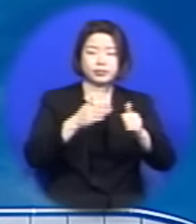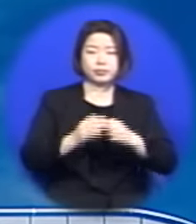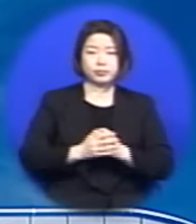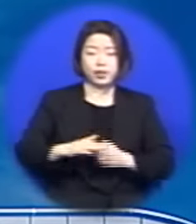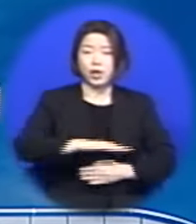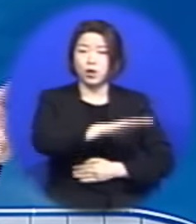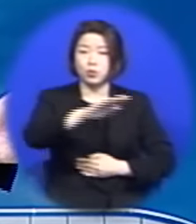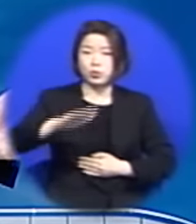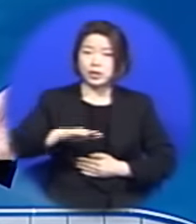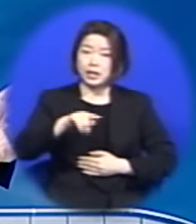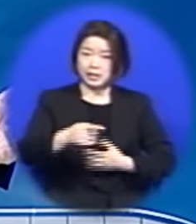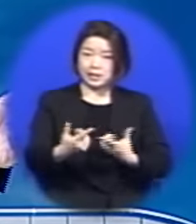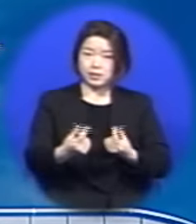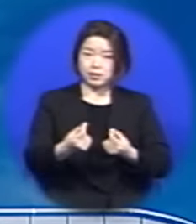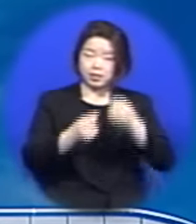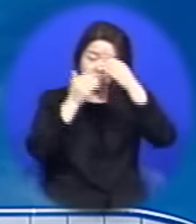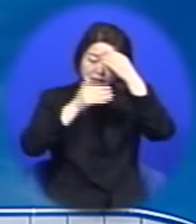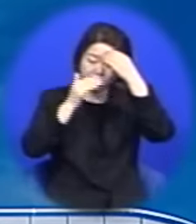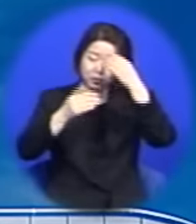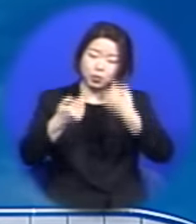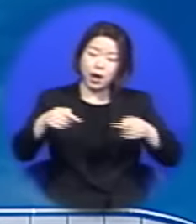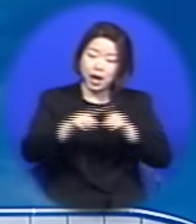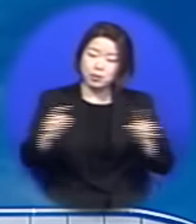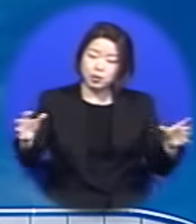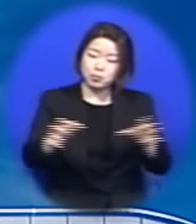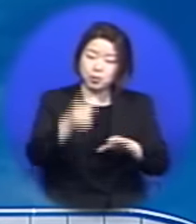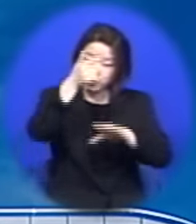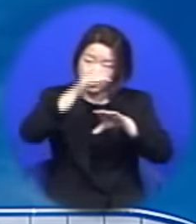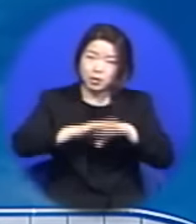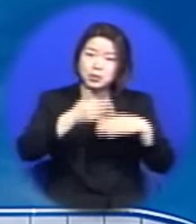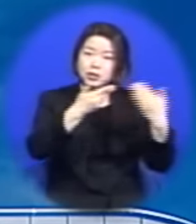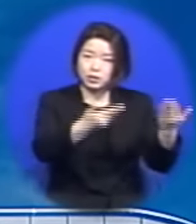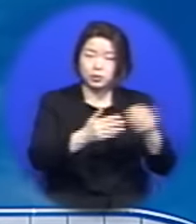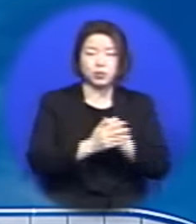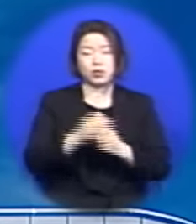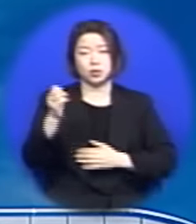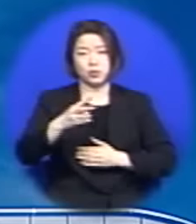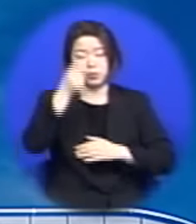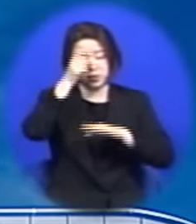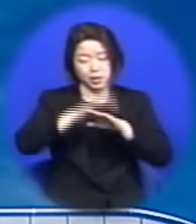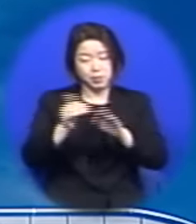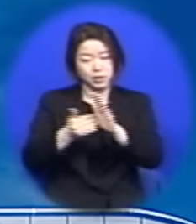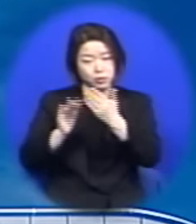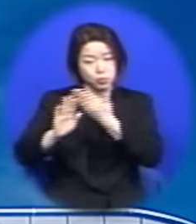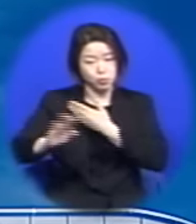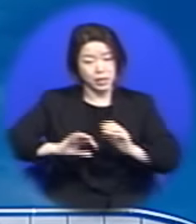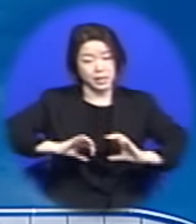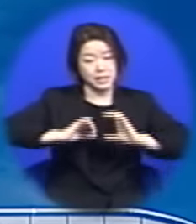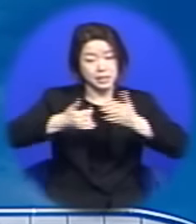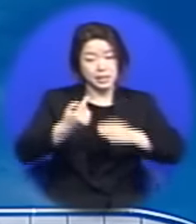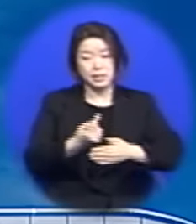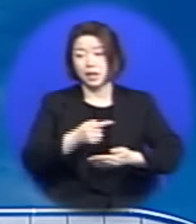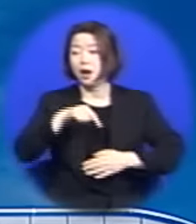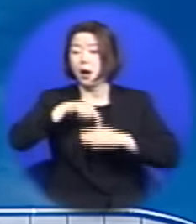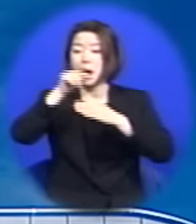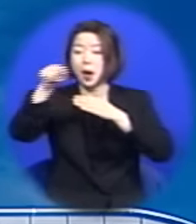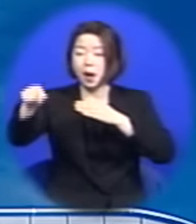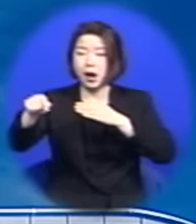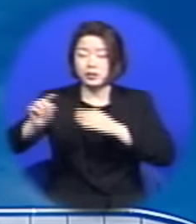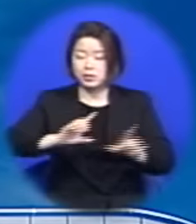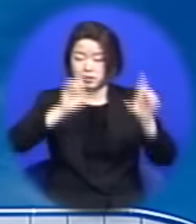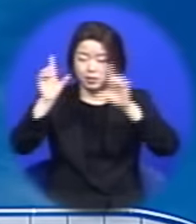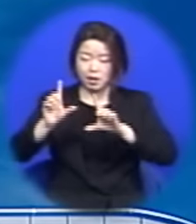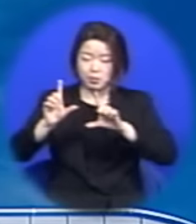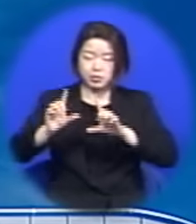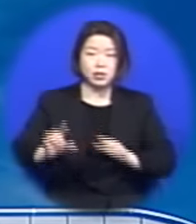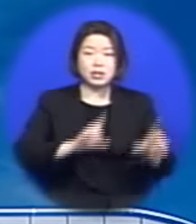우리가 이렇게 성도들과 함께 모여서 예배하고 예배 끝나고 이제 세상에 나가 살면서 삶으로 하나님께